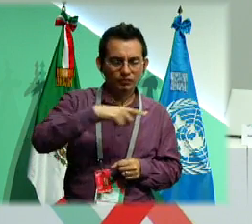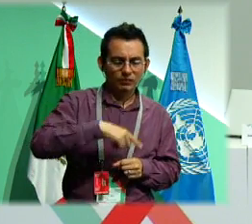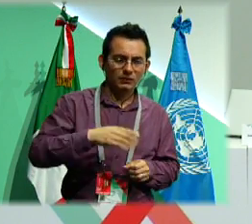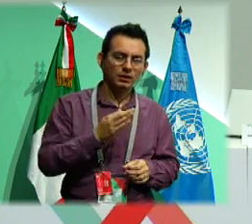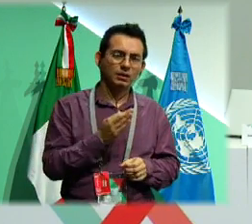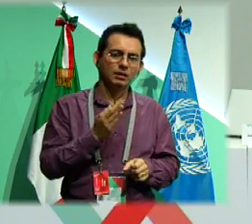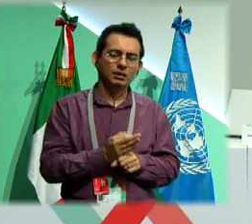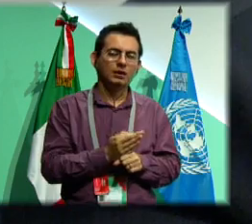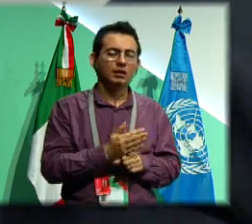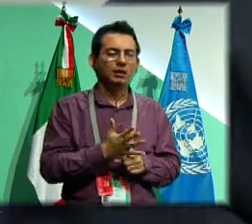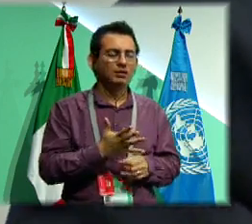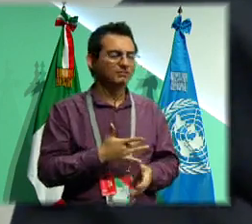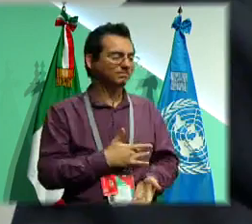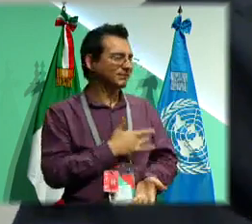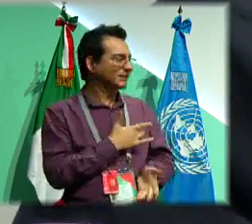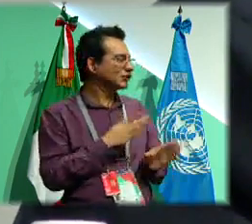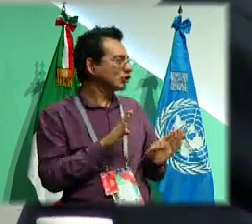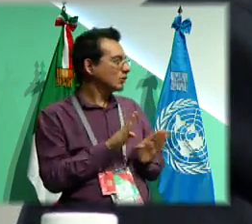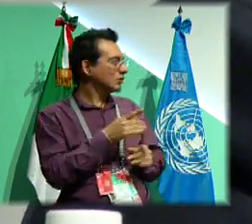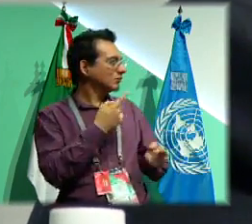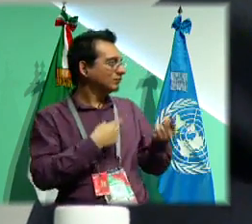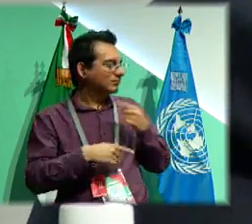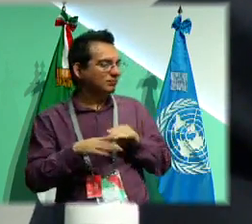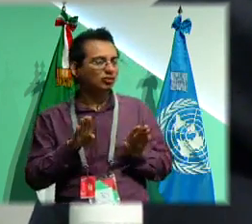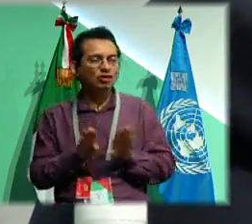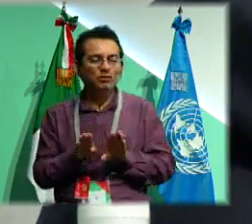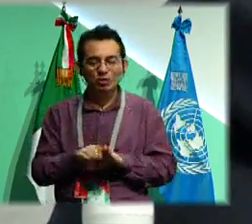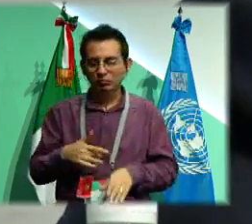Je n'ai rien trouvé de